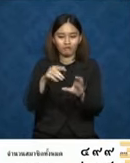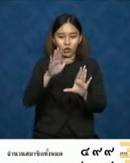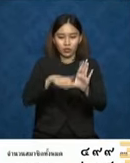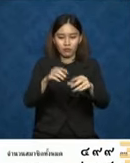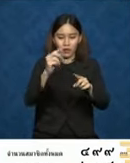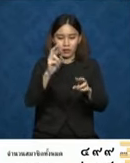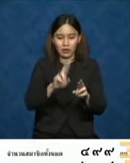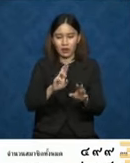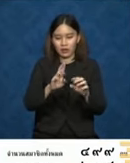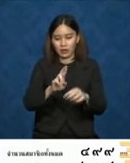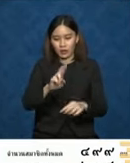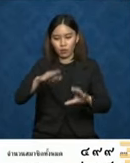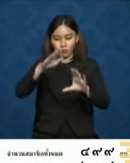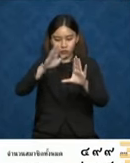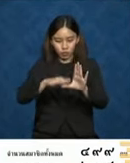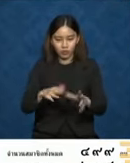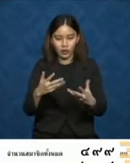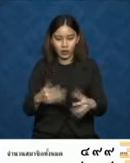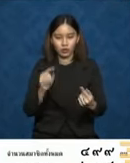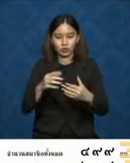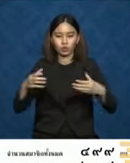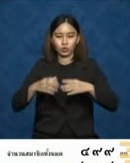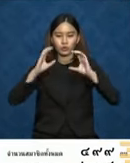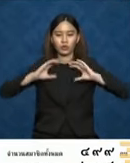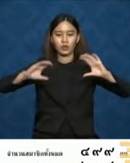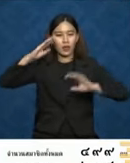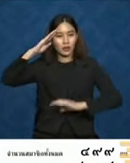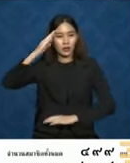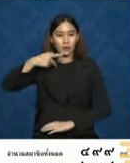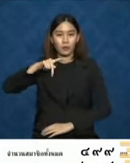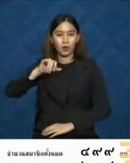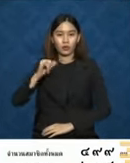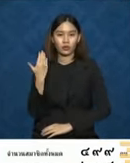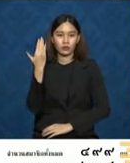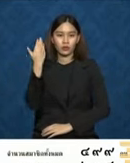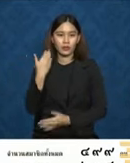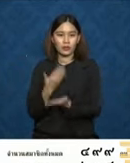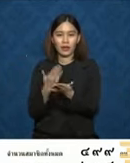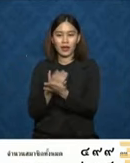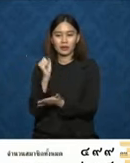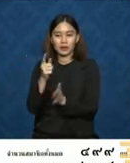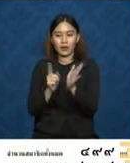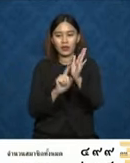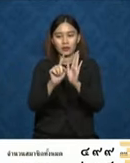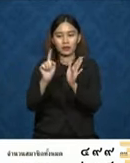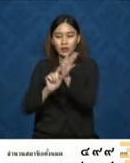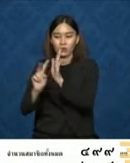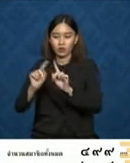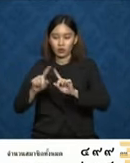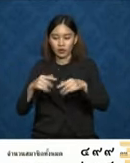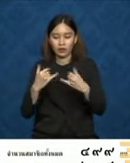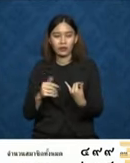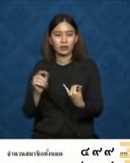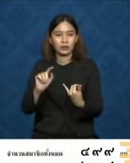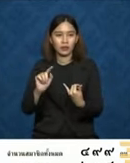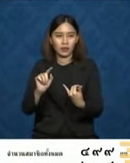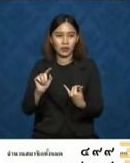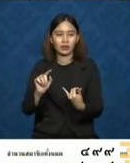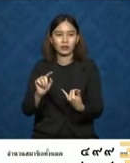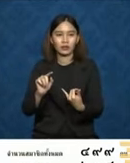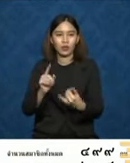แล้วนะครับโดยเฉพาะช่วงรัฐบาลของพลเอกประยุทธ์จันทร์โอชานะครับได้จ่ายมาแล้ว 2ครั้งแต่ครั้งนี้นะครับ